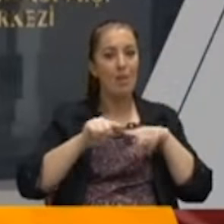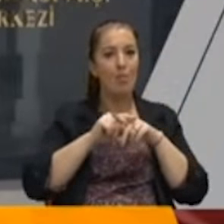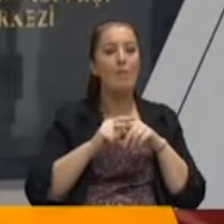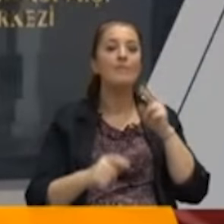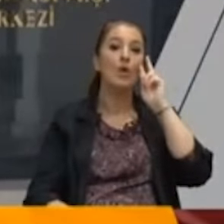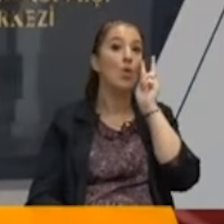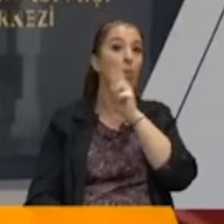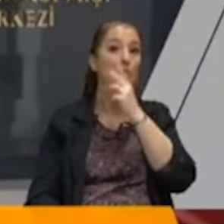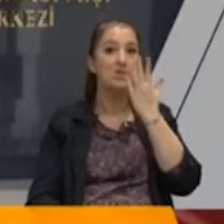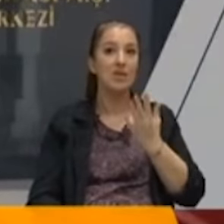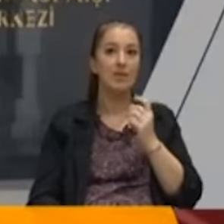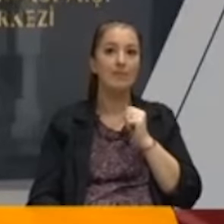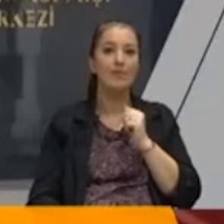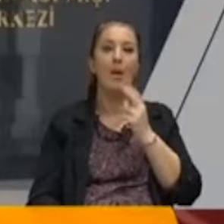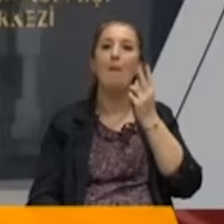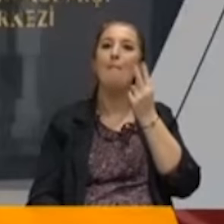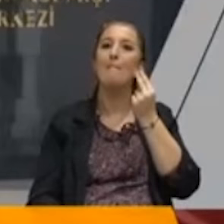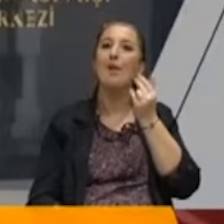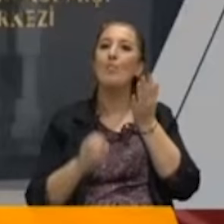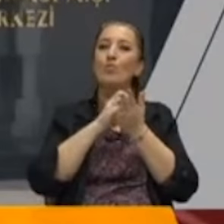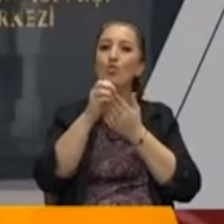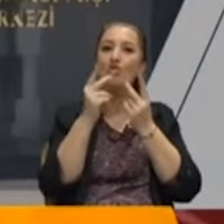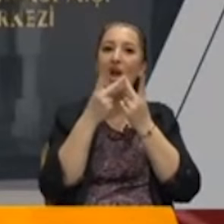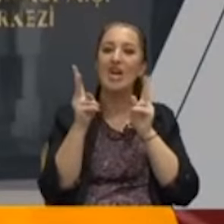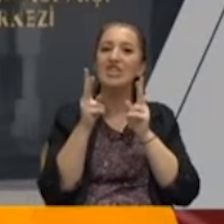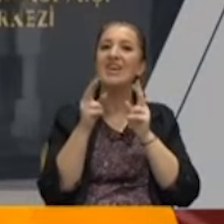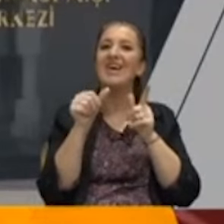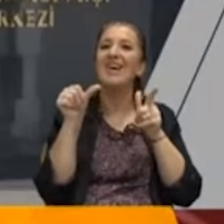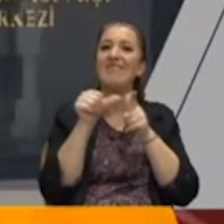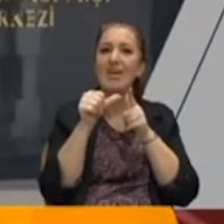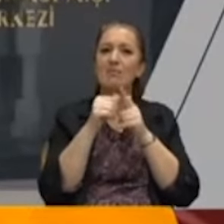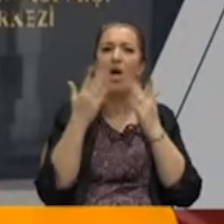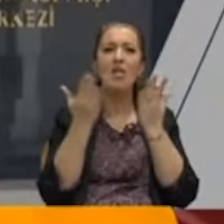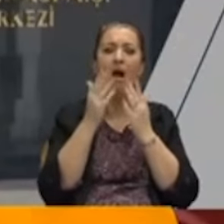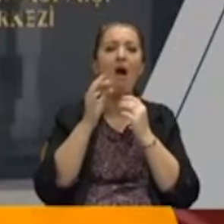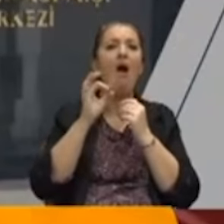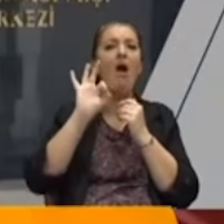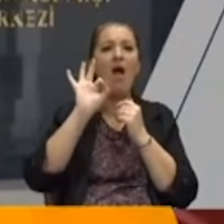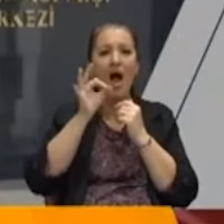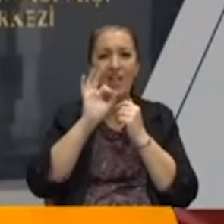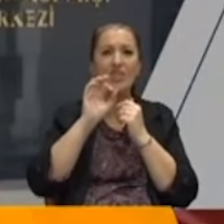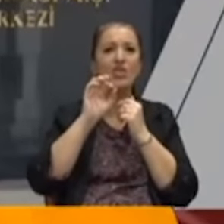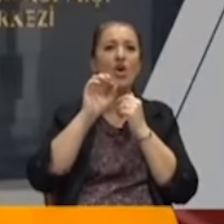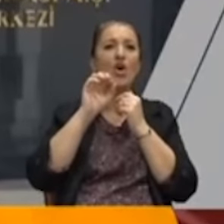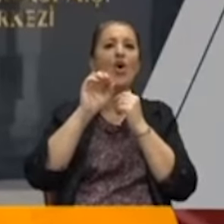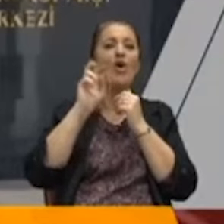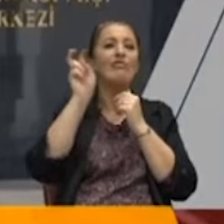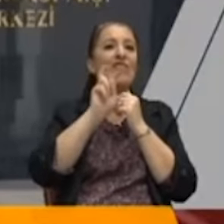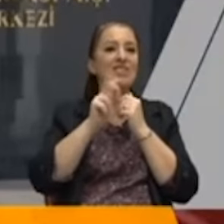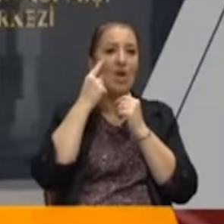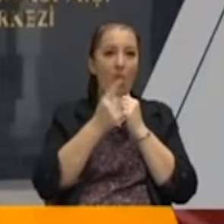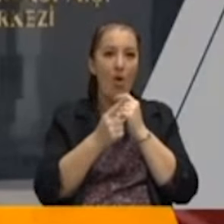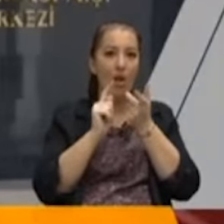ki bütçe açığı finansmanı da gittikçe daha çok altın ve döviz tahvilleri kullanmaktadır.